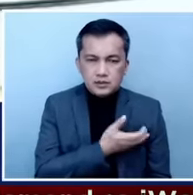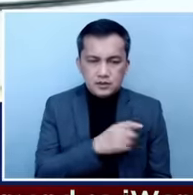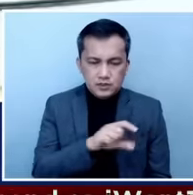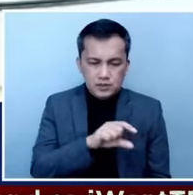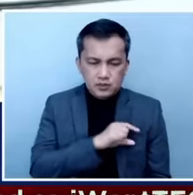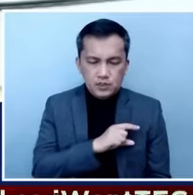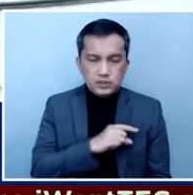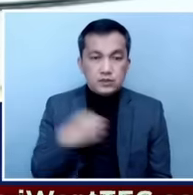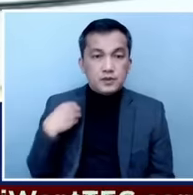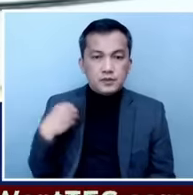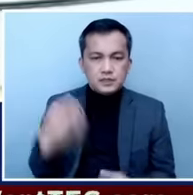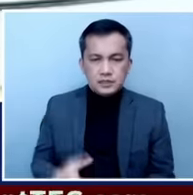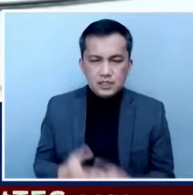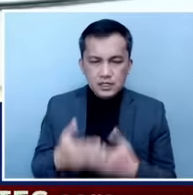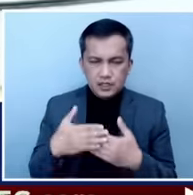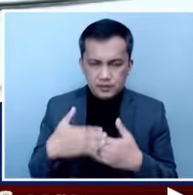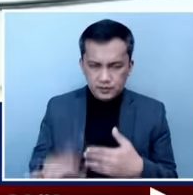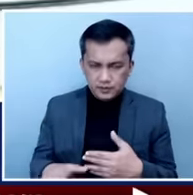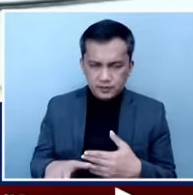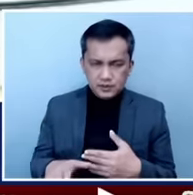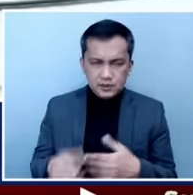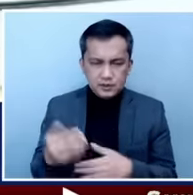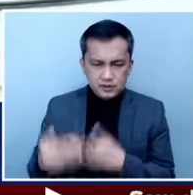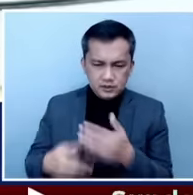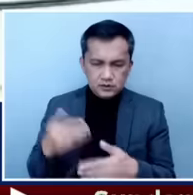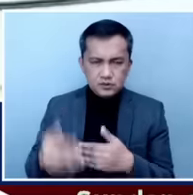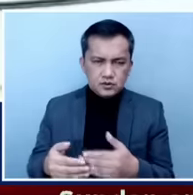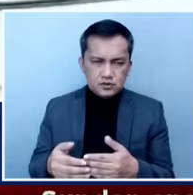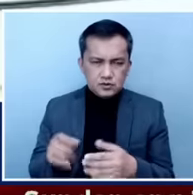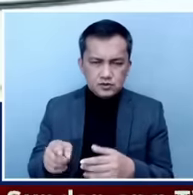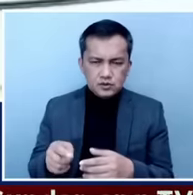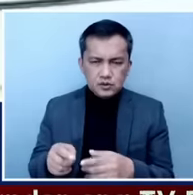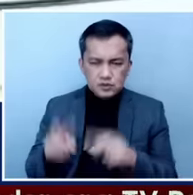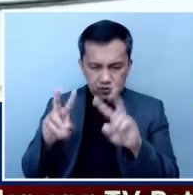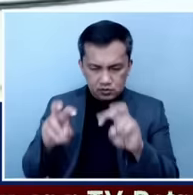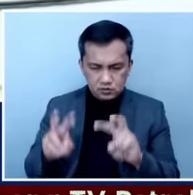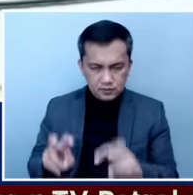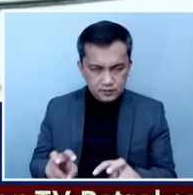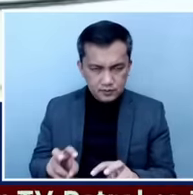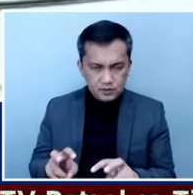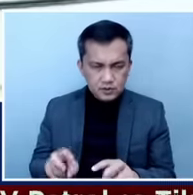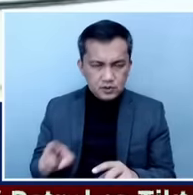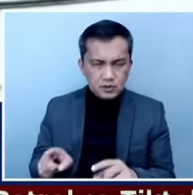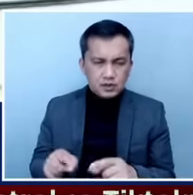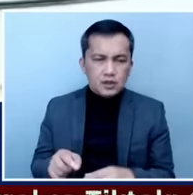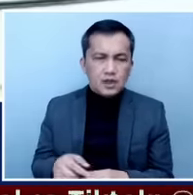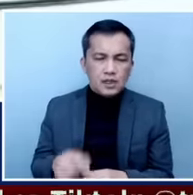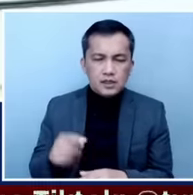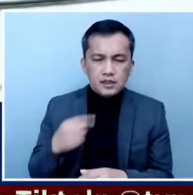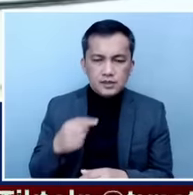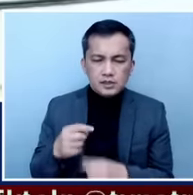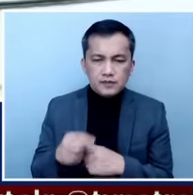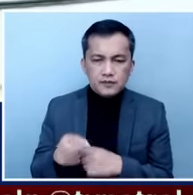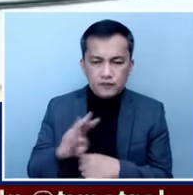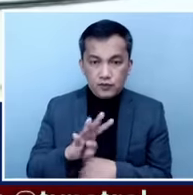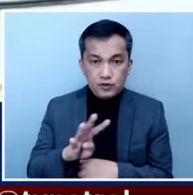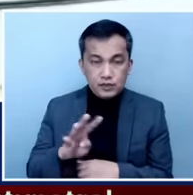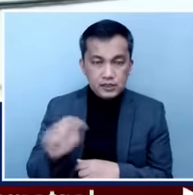officer after a series of thorough investigation by the RIAS for a